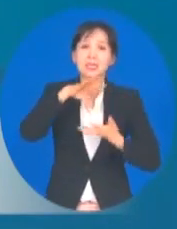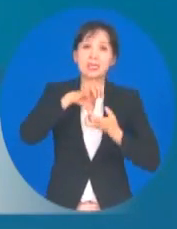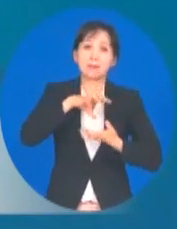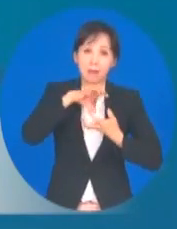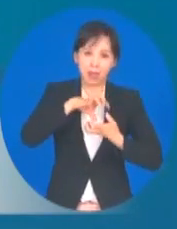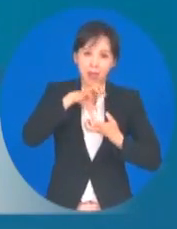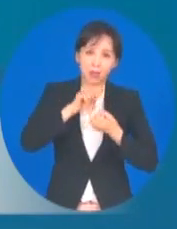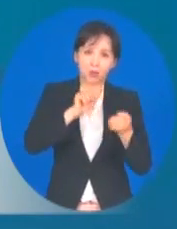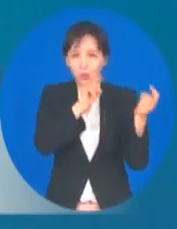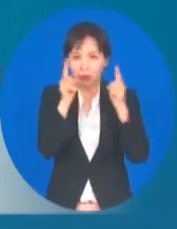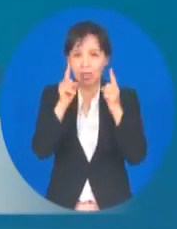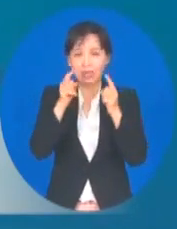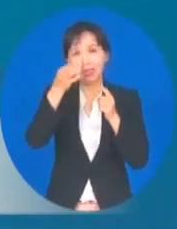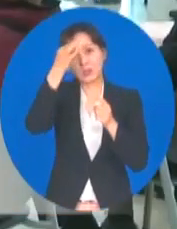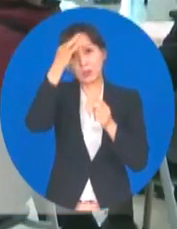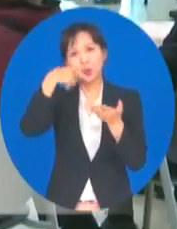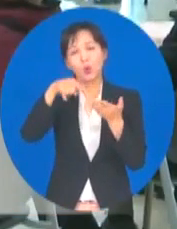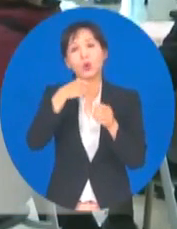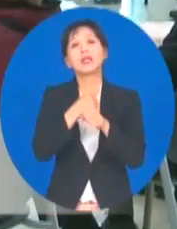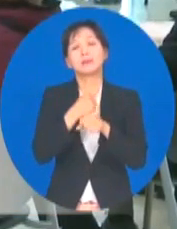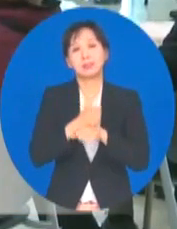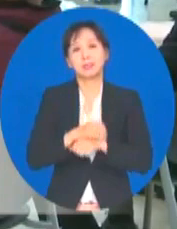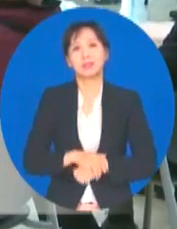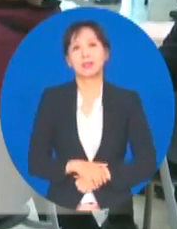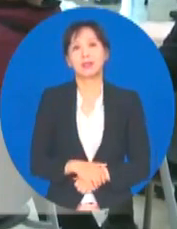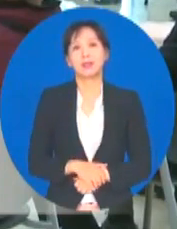교육을 실시했습니다.